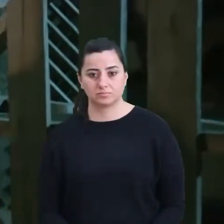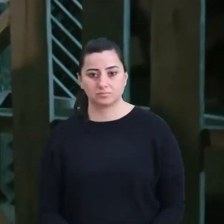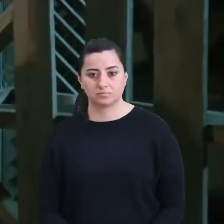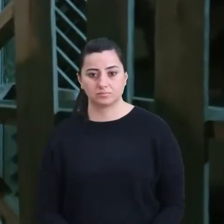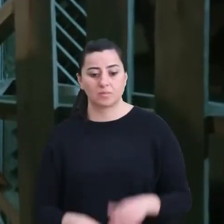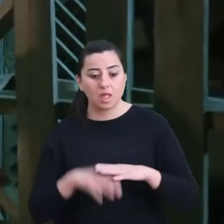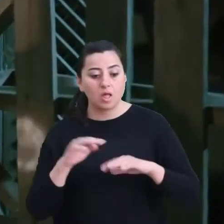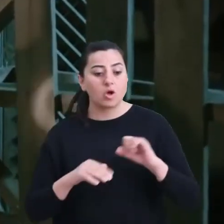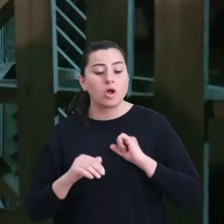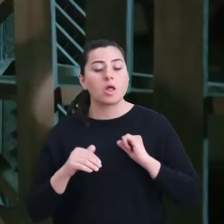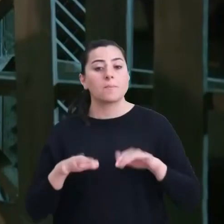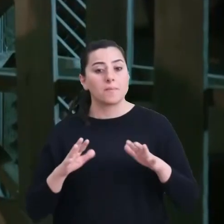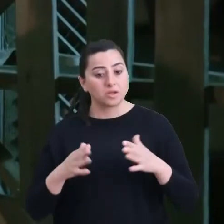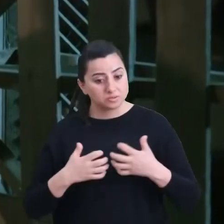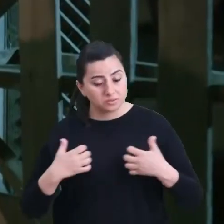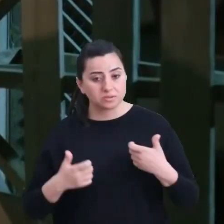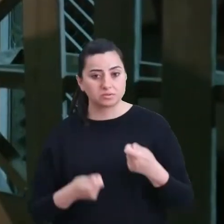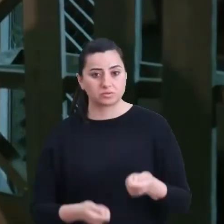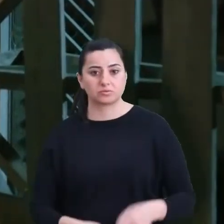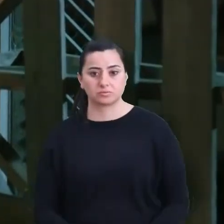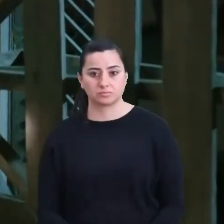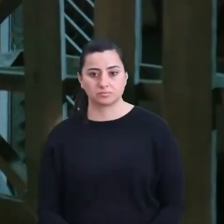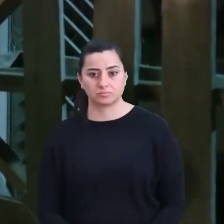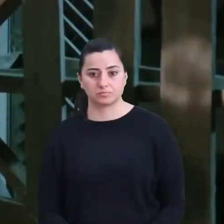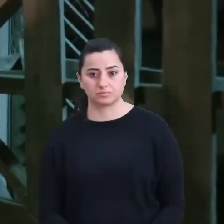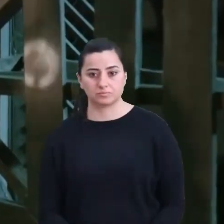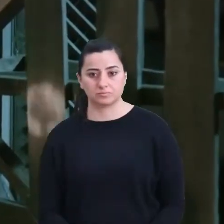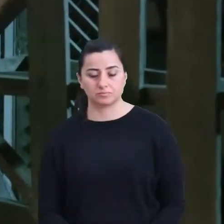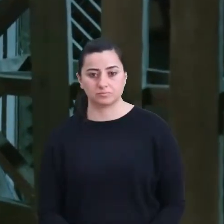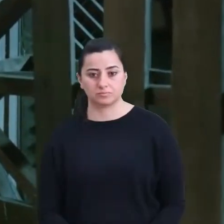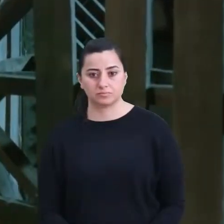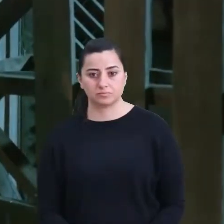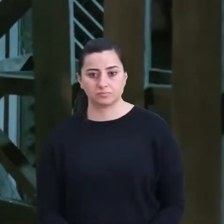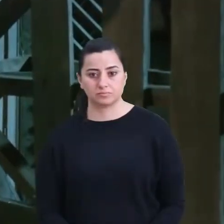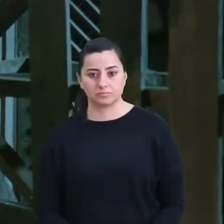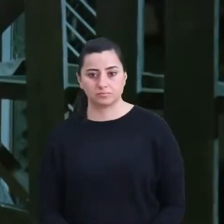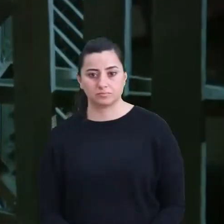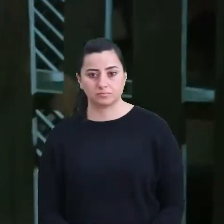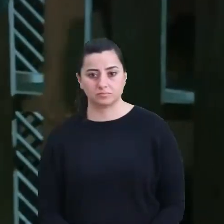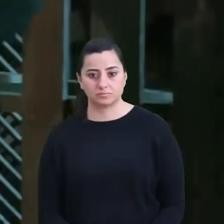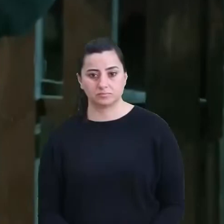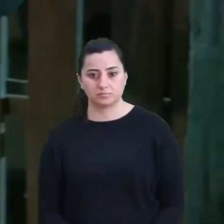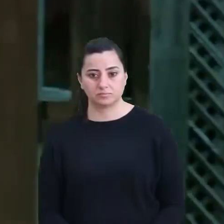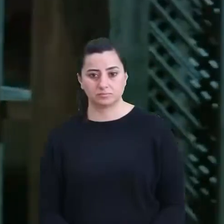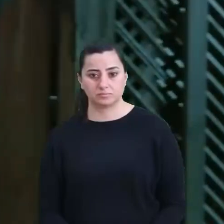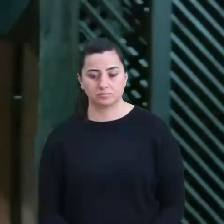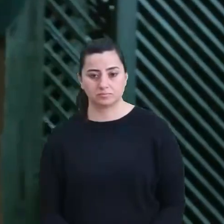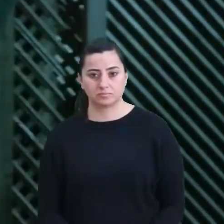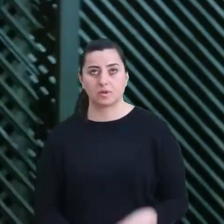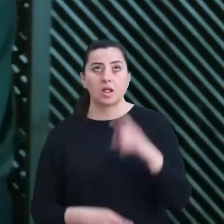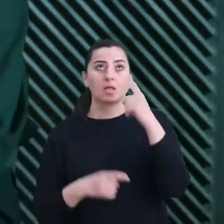Elin korkak alıştırma, yetim mal değil ya. Dök bakayım, fırla dök. Allah'ım sen beni